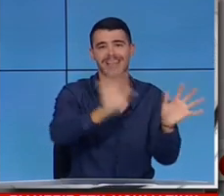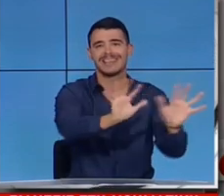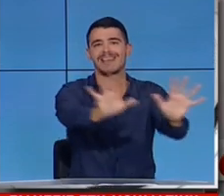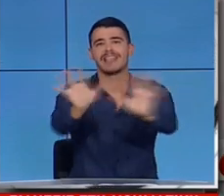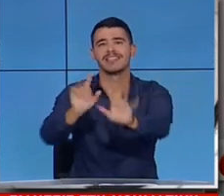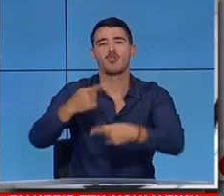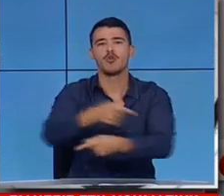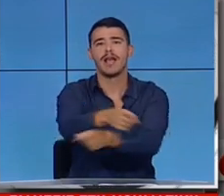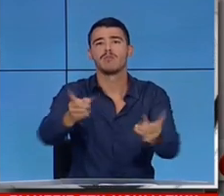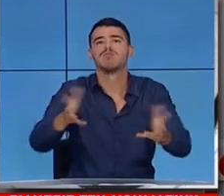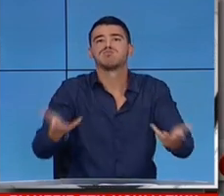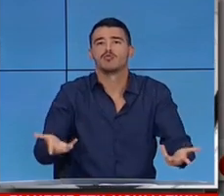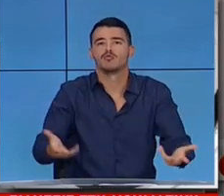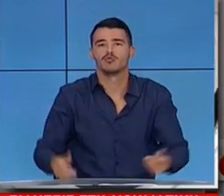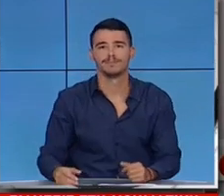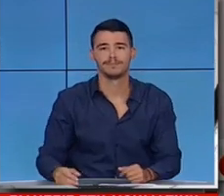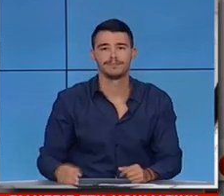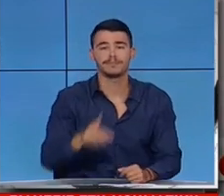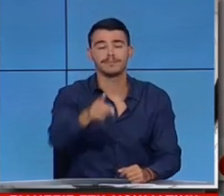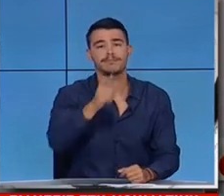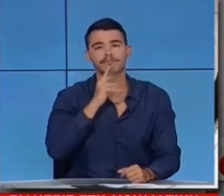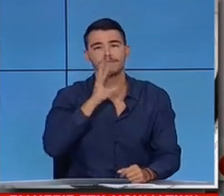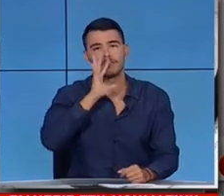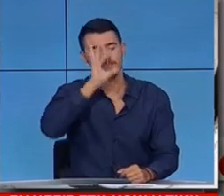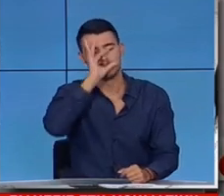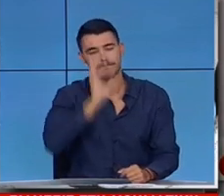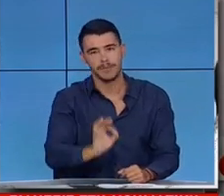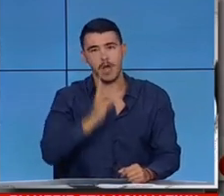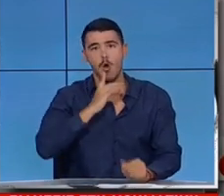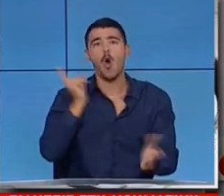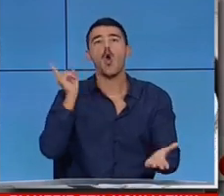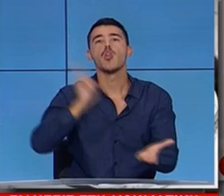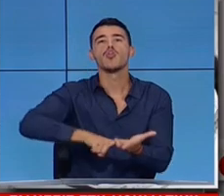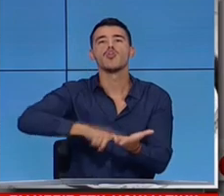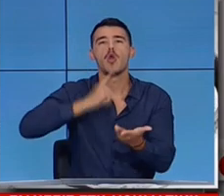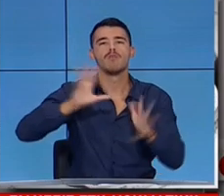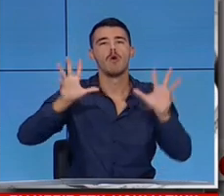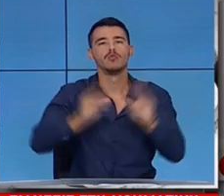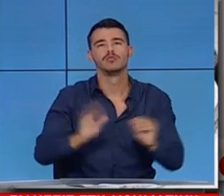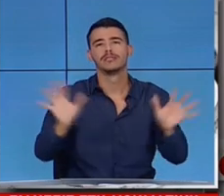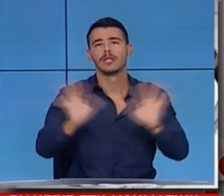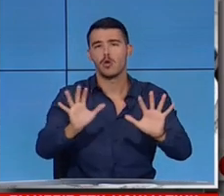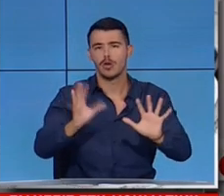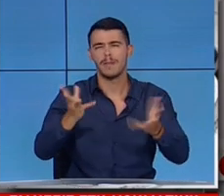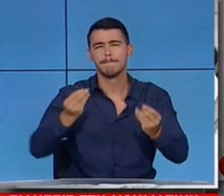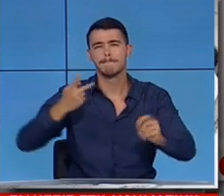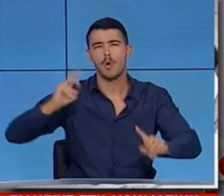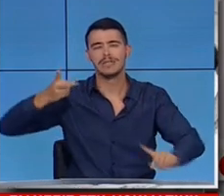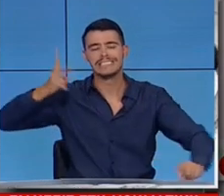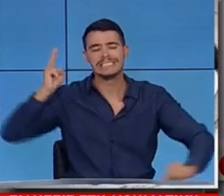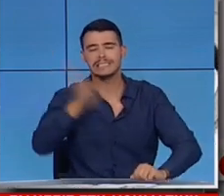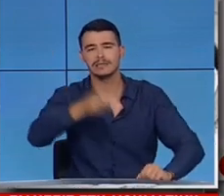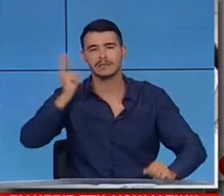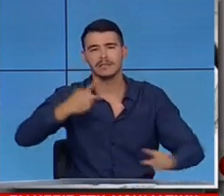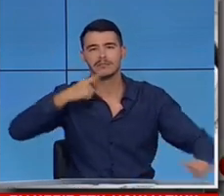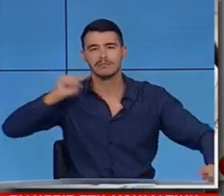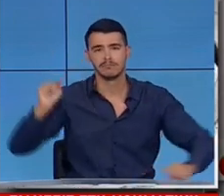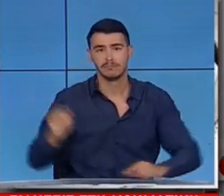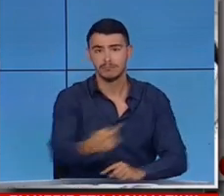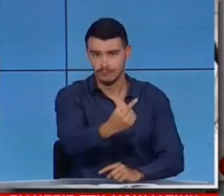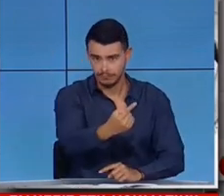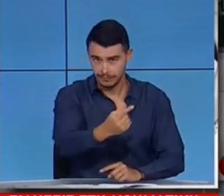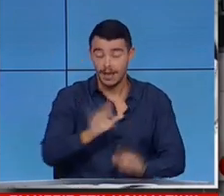έχει υποστεί πάρα πολύ σφοδρή κριτική. Παρ' όλα αυτά, πρέπει να πω για άλλη μια φορά ότι έχει πάρα πολύ αυστηρά κριτήρια